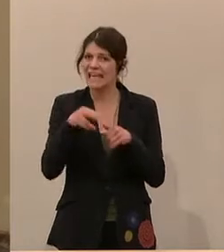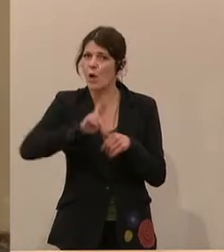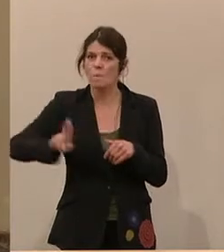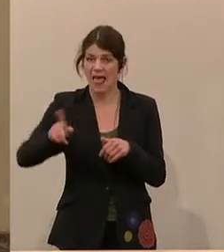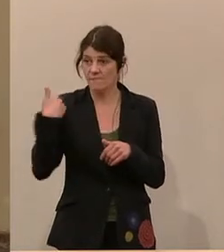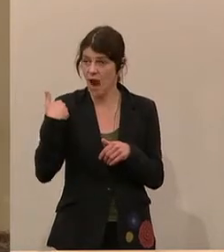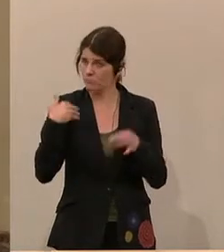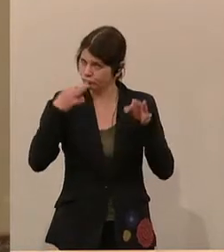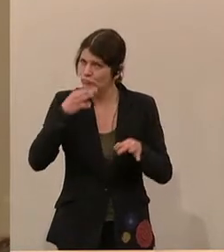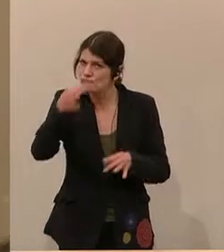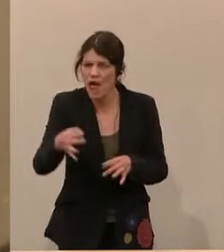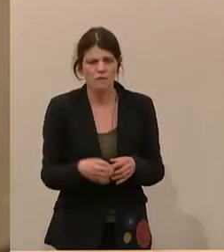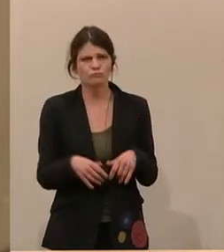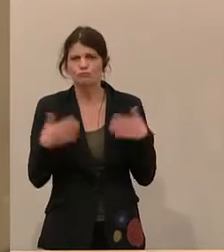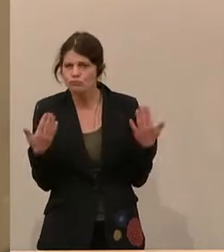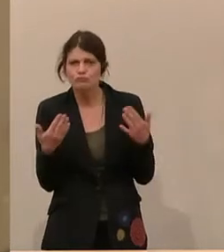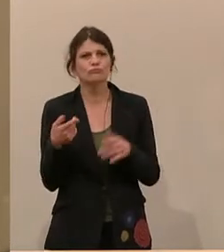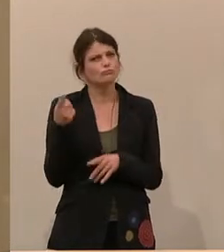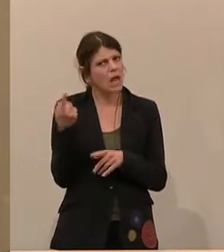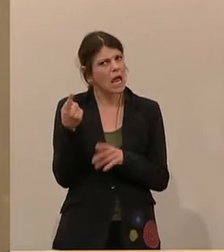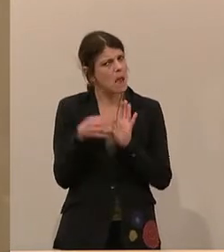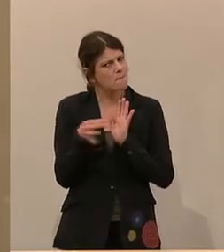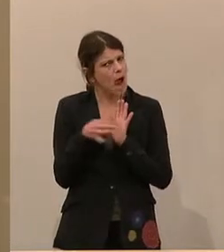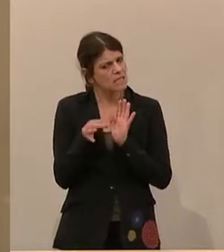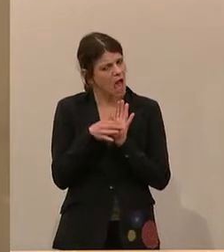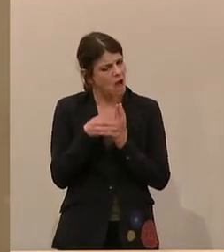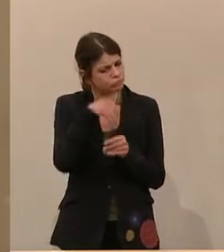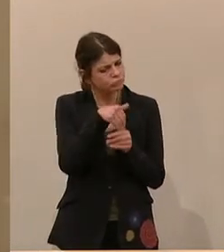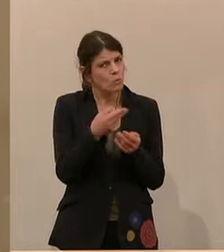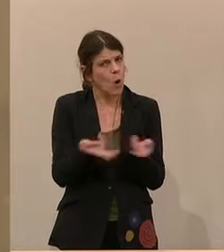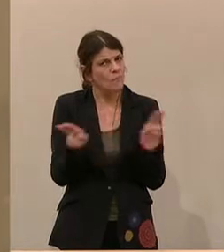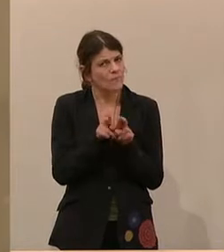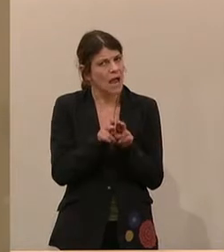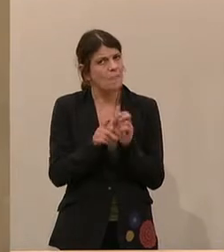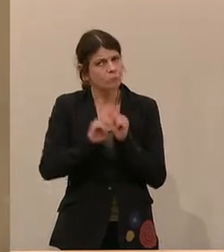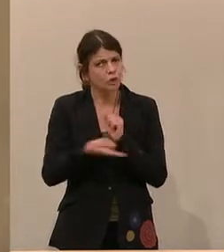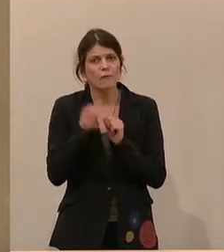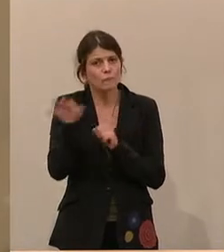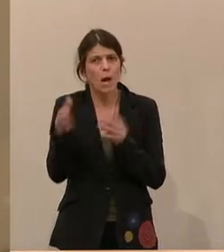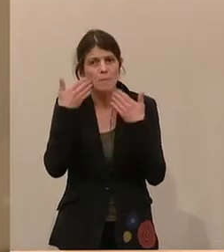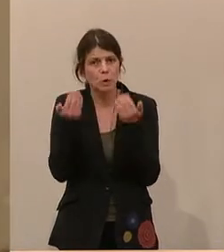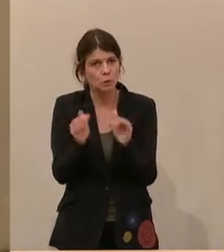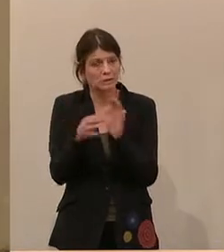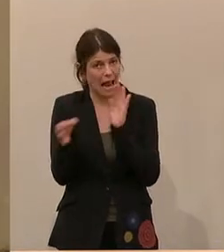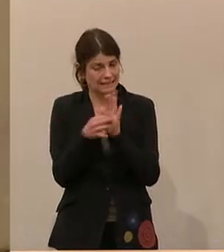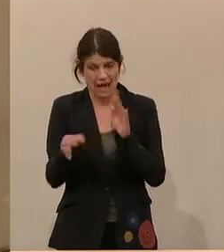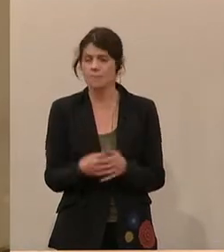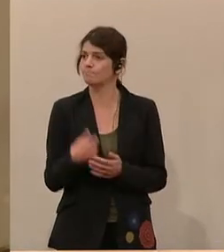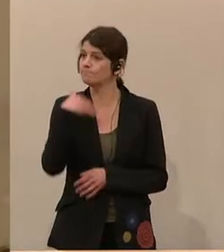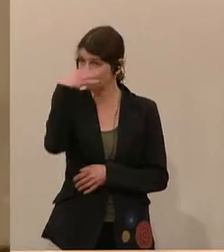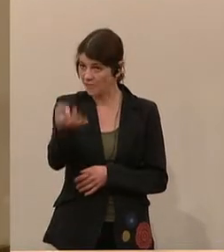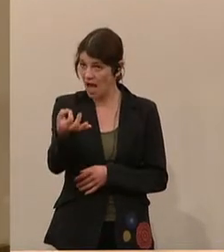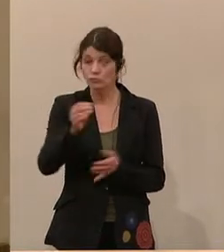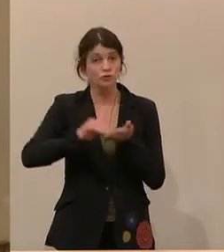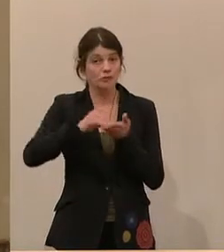konkrete Nachfrage war, welche Maßnahmen finden sich im Umweltbudget für Klimaschutzmaßnahmen? Da gab es eine